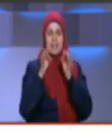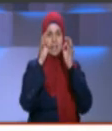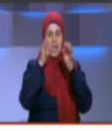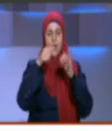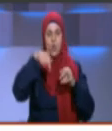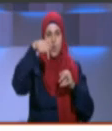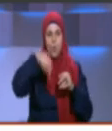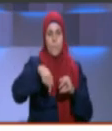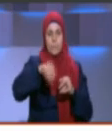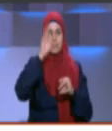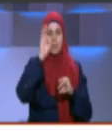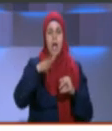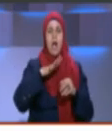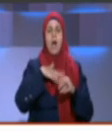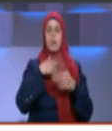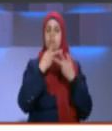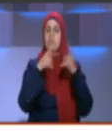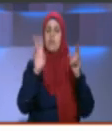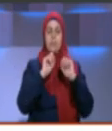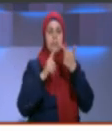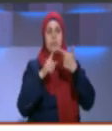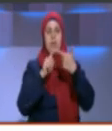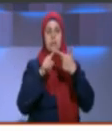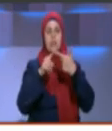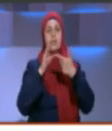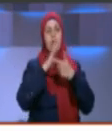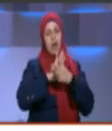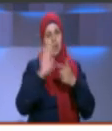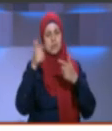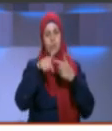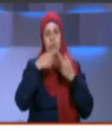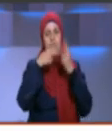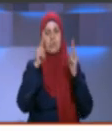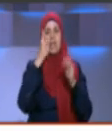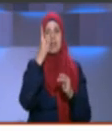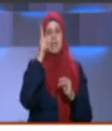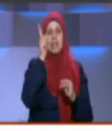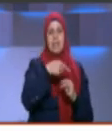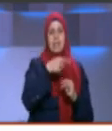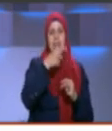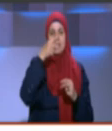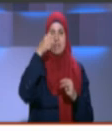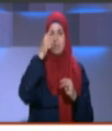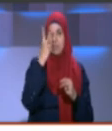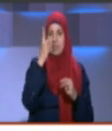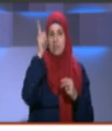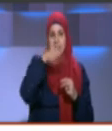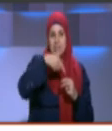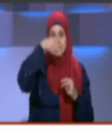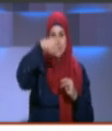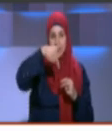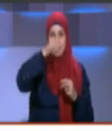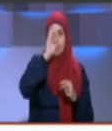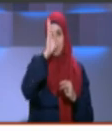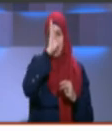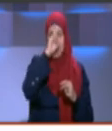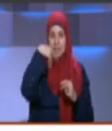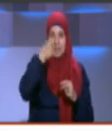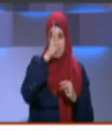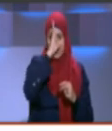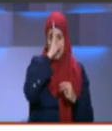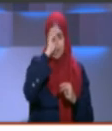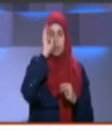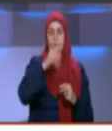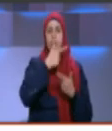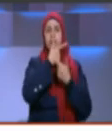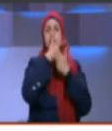اليوم، وذلك للخروج في المرحلة الثانية في 2 يونيو، يعني اعتبارا من يوم الاثنين القادم، بعد من الأخبار سربت